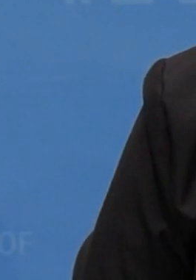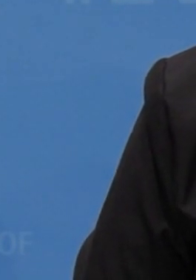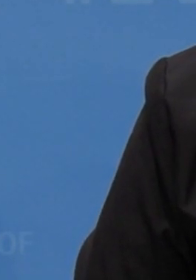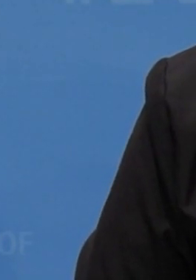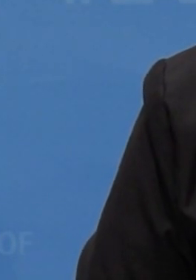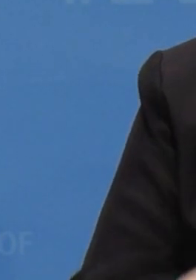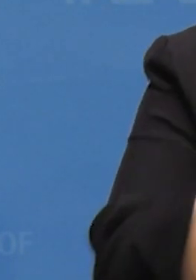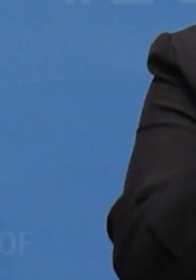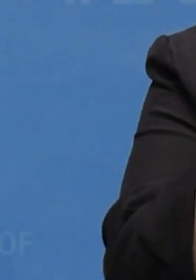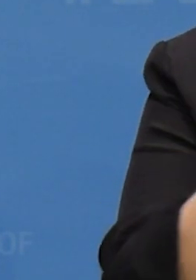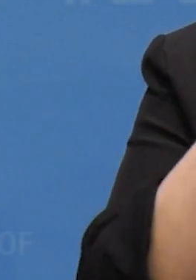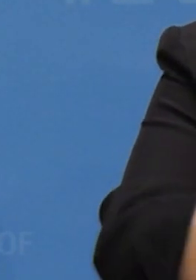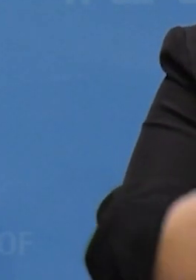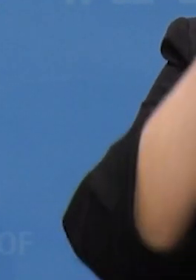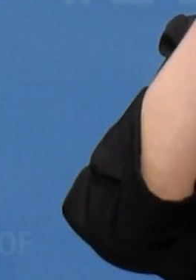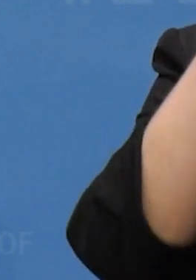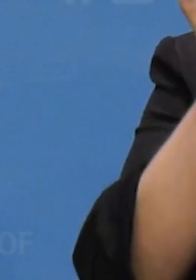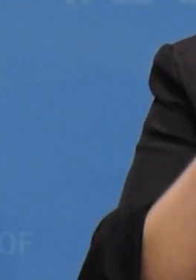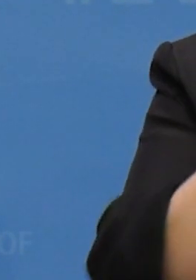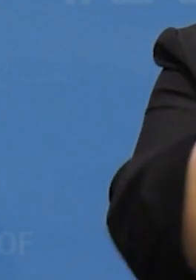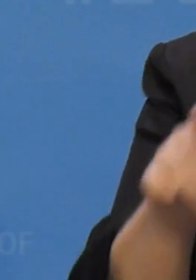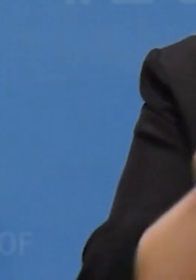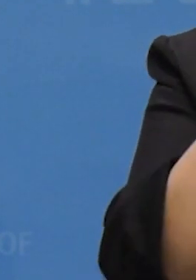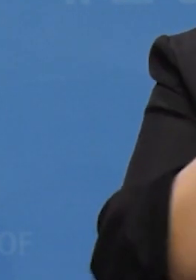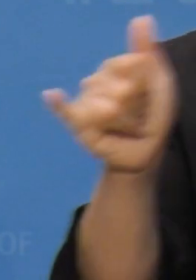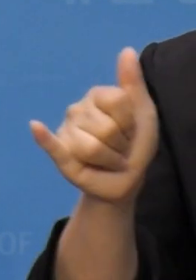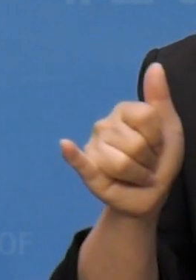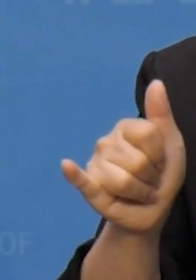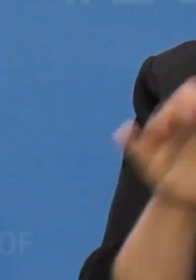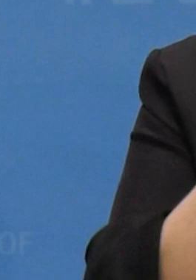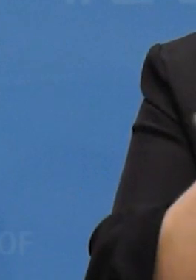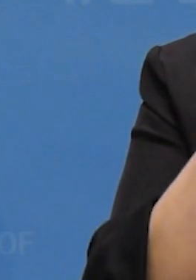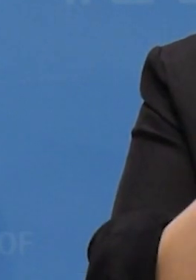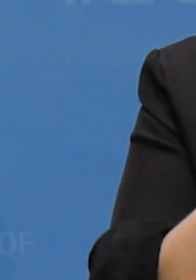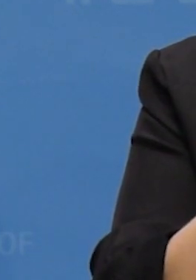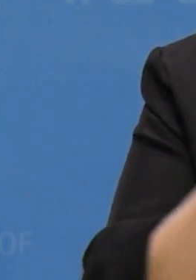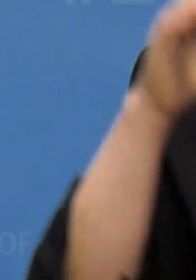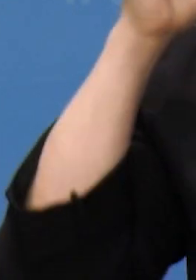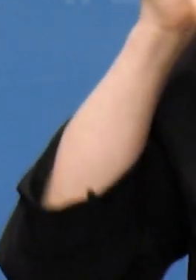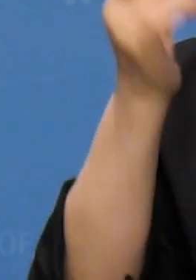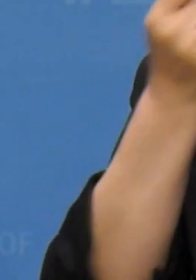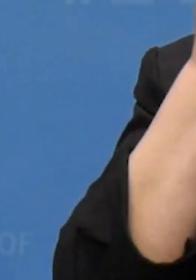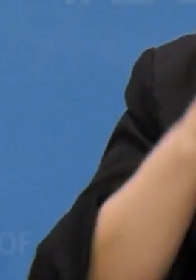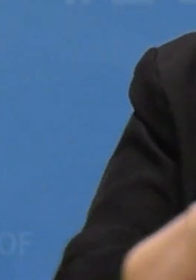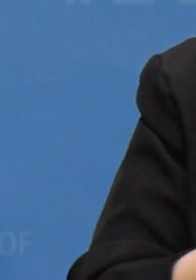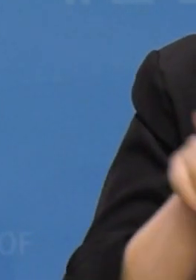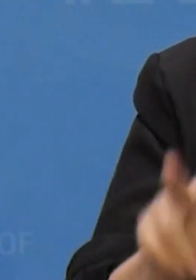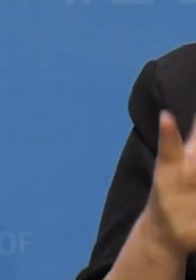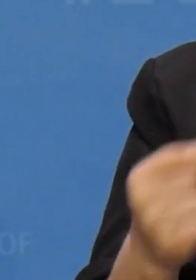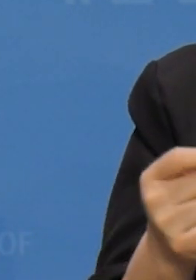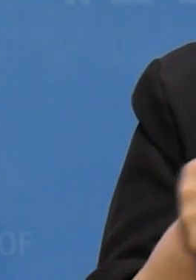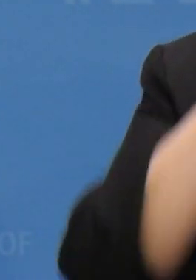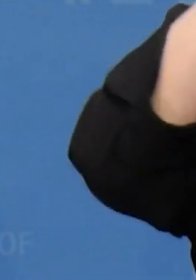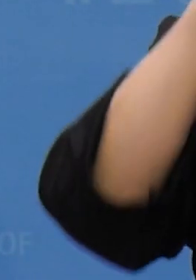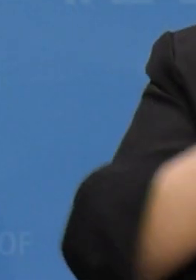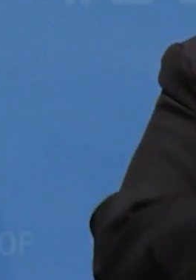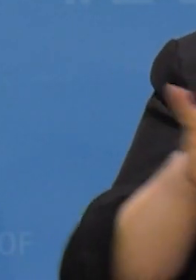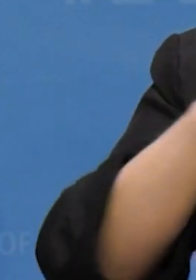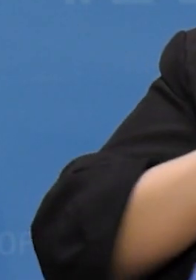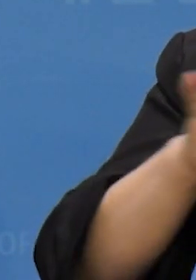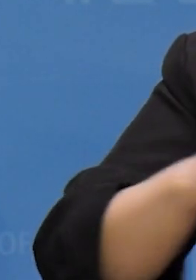현장을 직접 가서 보고 양평 군민의 민심을 직접 들어보면 지금처럼 예타